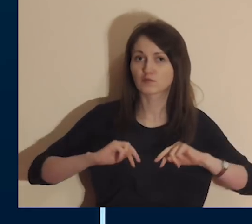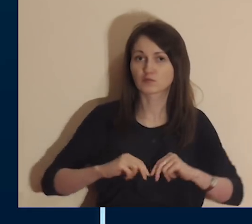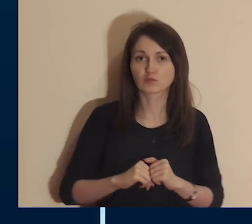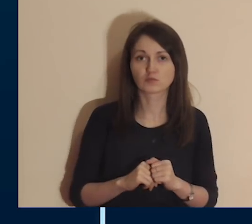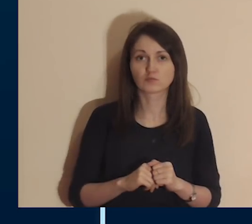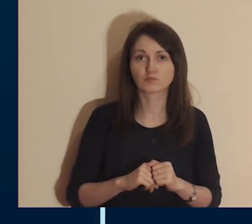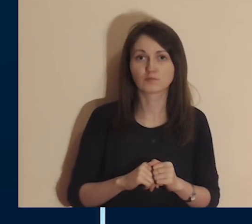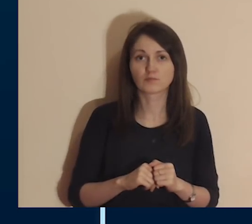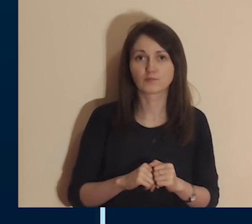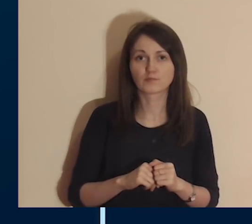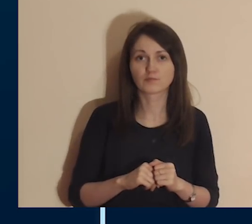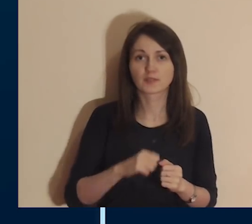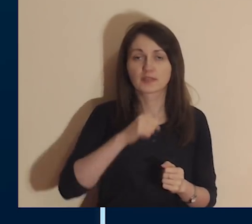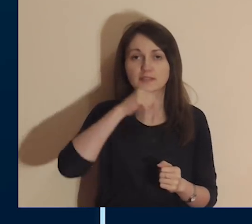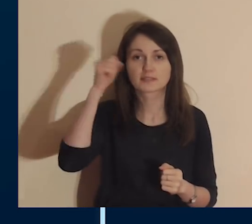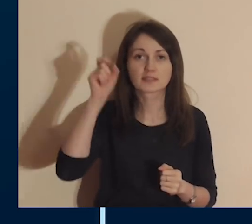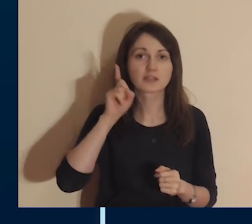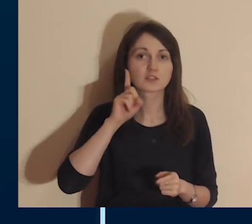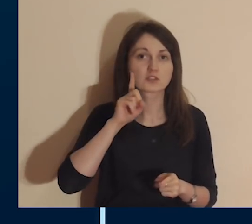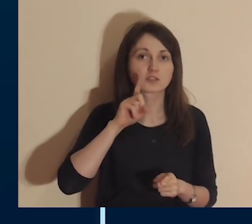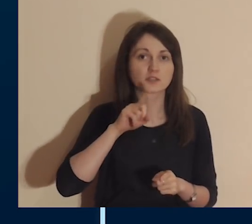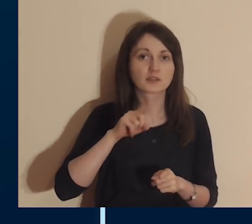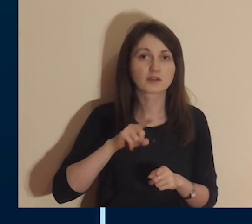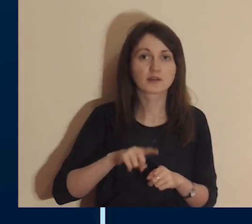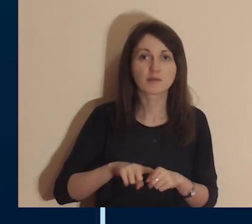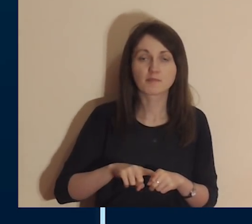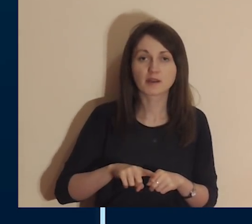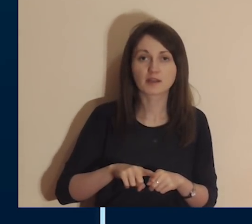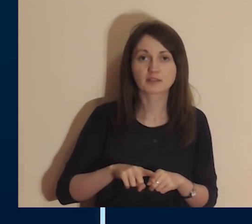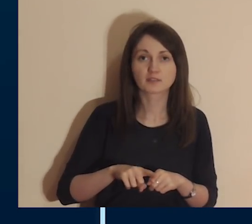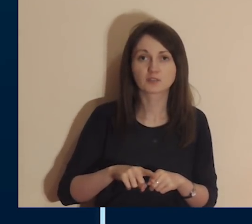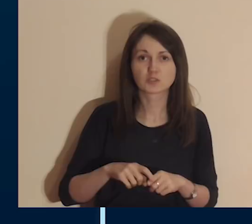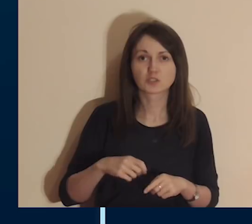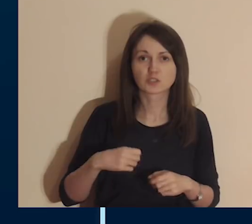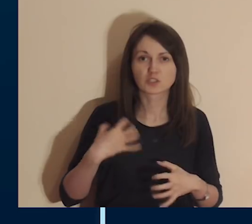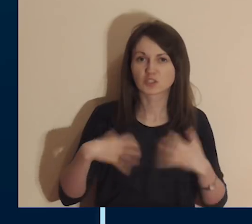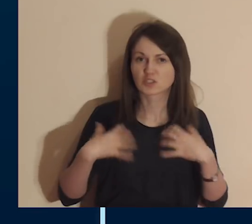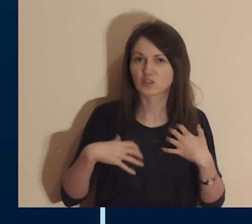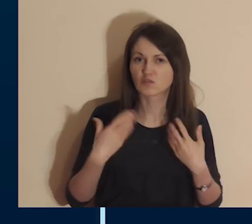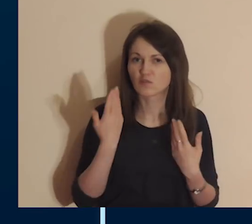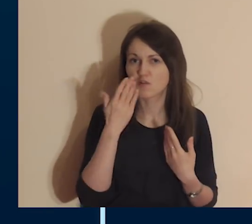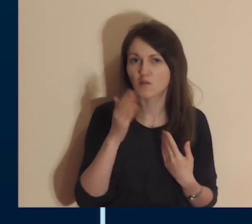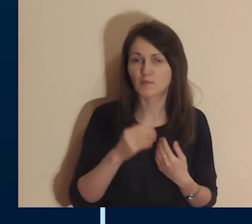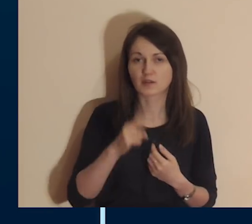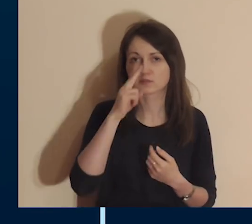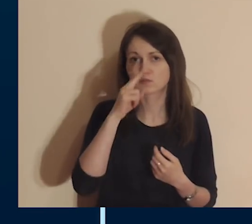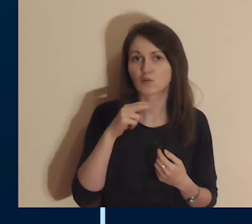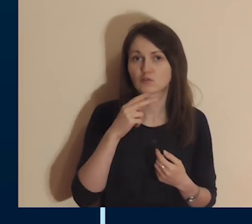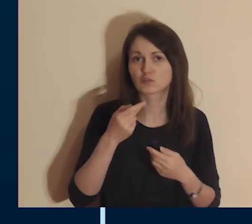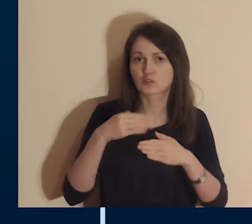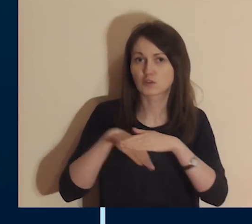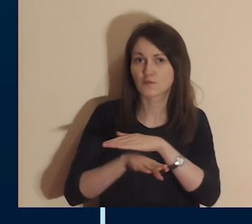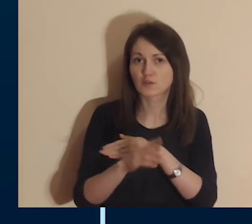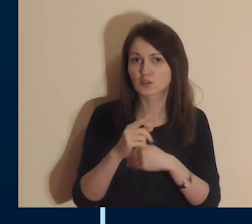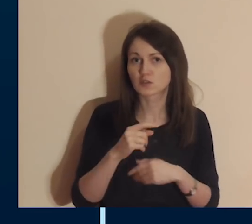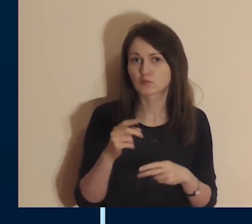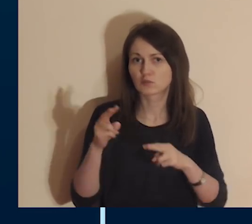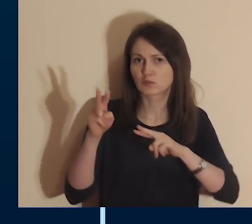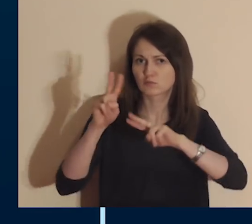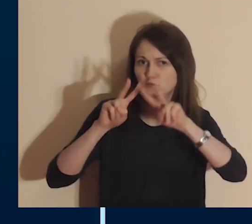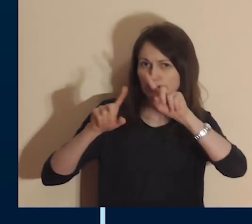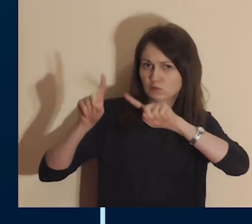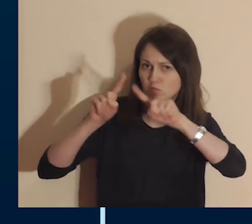Rozgniewał się na to i nie chciał wejść. Wtedy ojciec jego wyszedł i tłumaczył mu. Lecz on odpowiedział